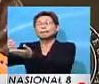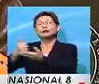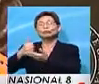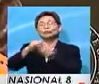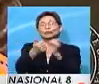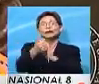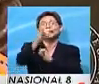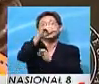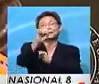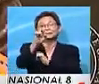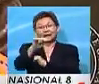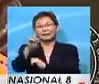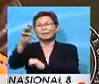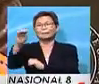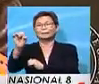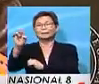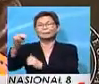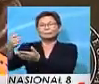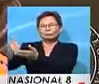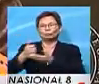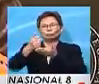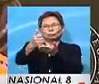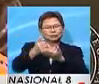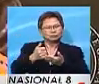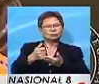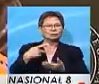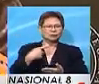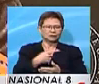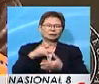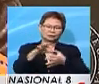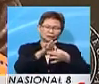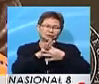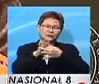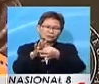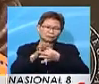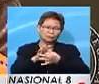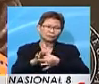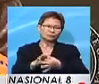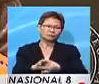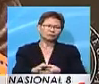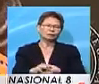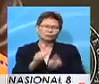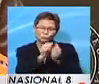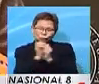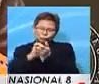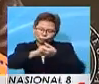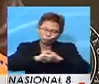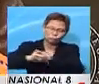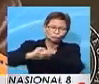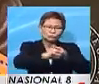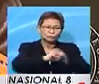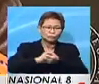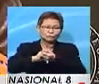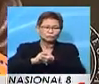ISN dan Nampaknya kita cubakererjasama kata We grow together so sebaik mungkin untuk